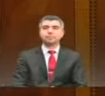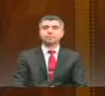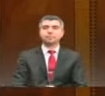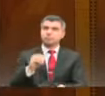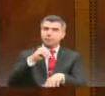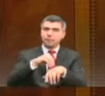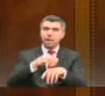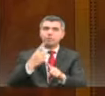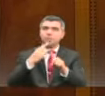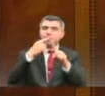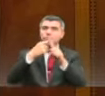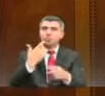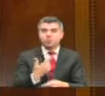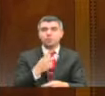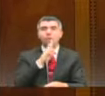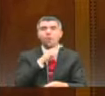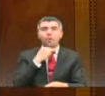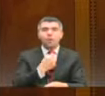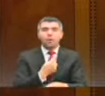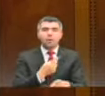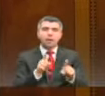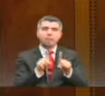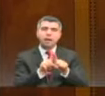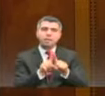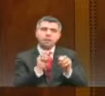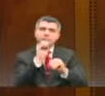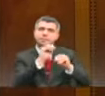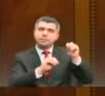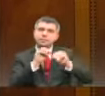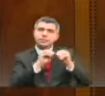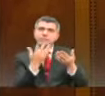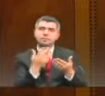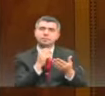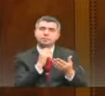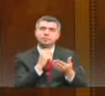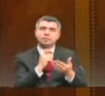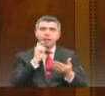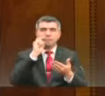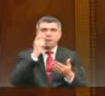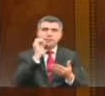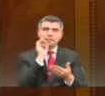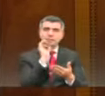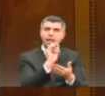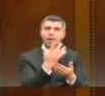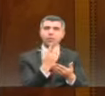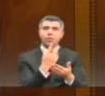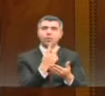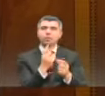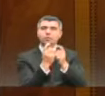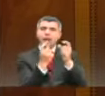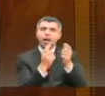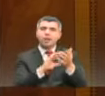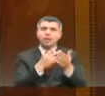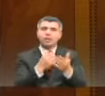ستقوم الحكومة بمراجعة وتجويد التحفيزات القطاعية والمجالية وربطها